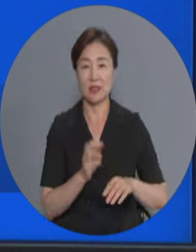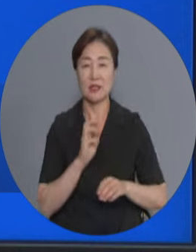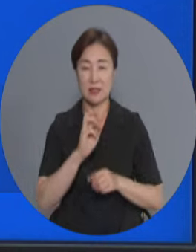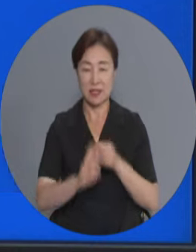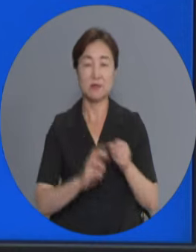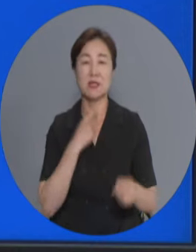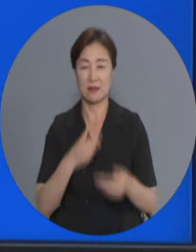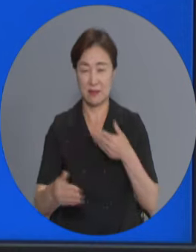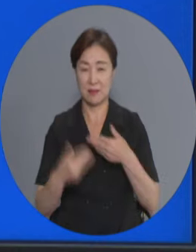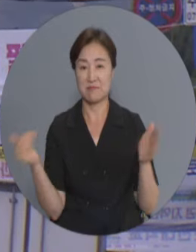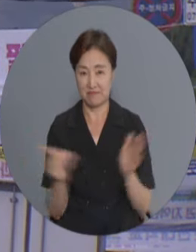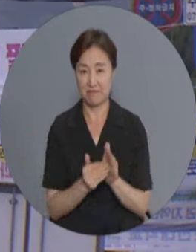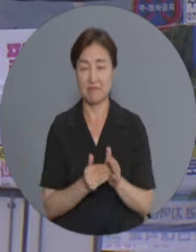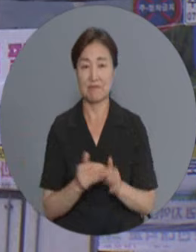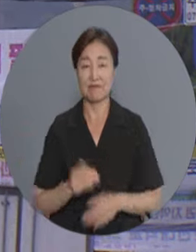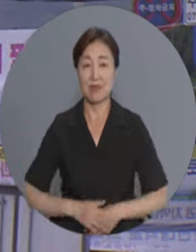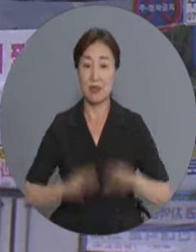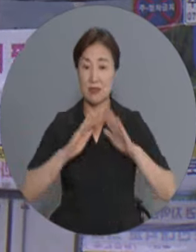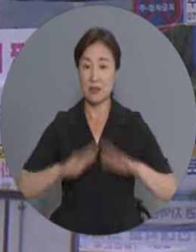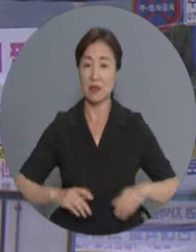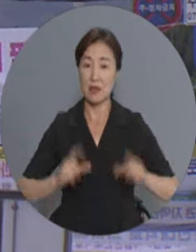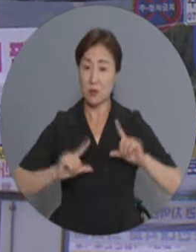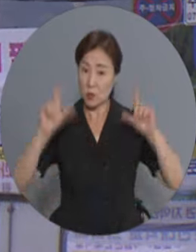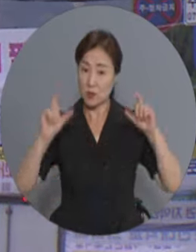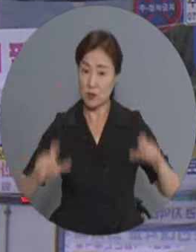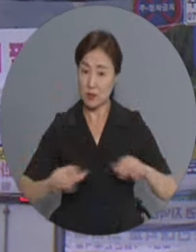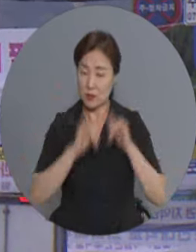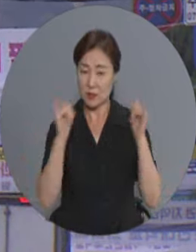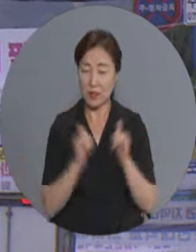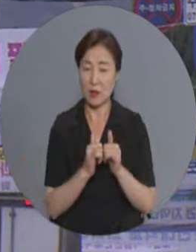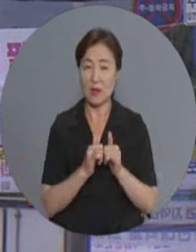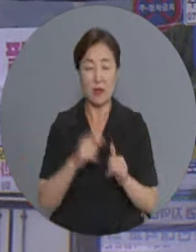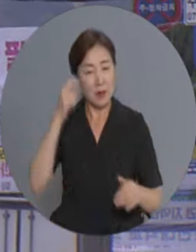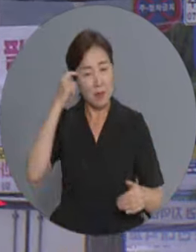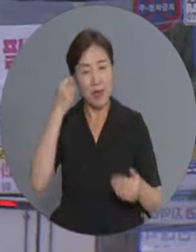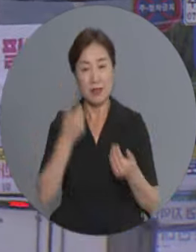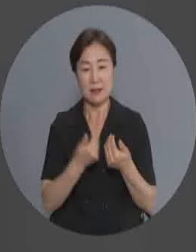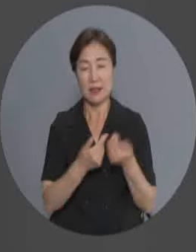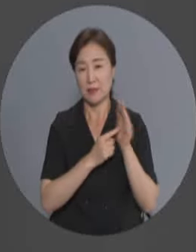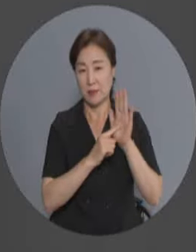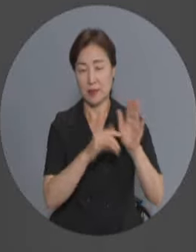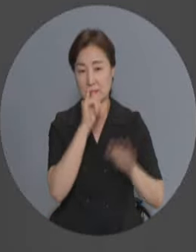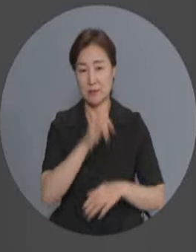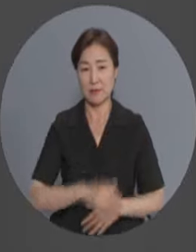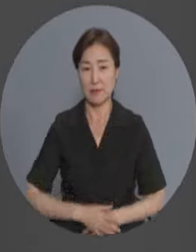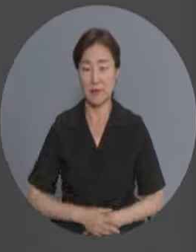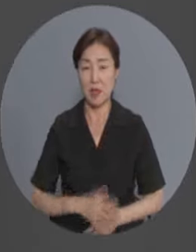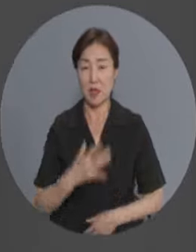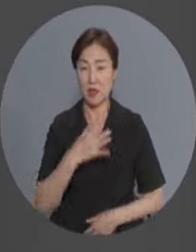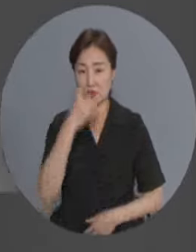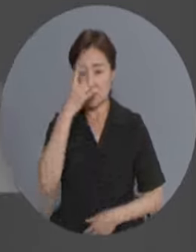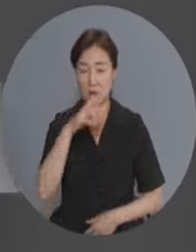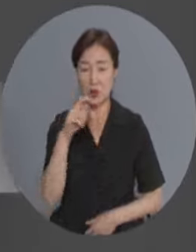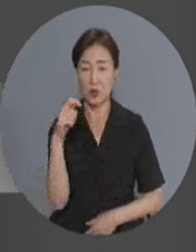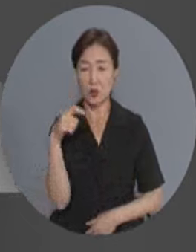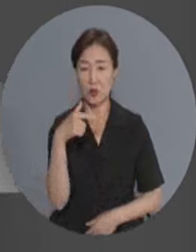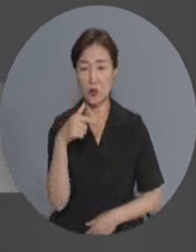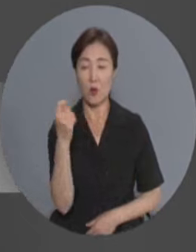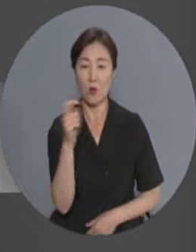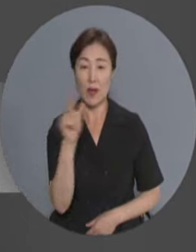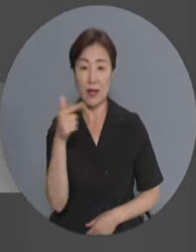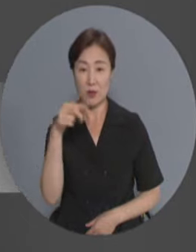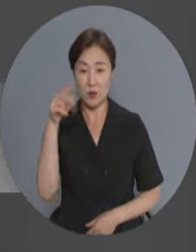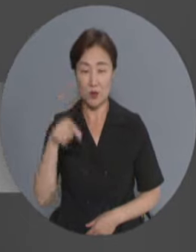경험하지 않았습니까? 전남 동북권 지역사회 내에서는 즉각 반응이 나왔습니다. 순천시 노강규 시장은 SNS를